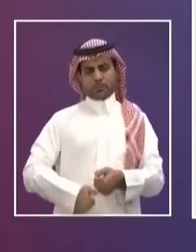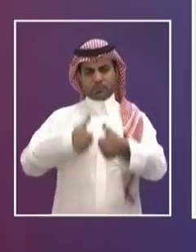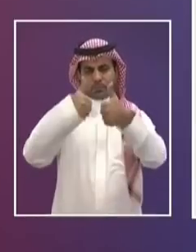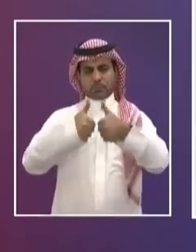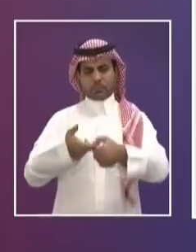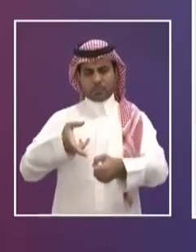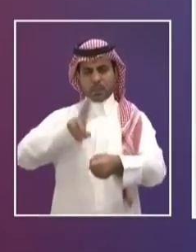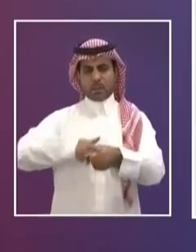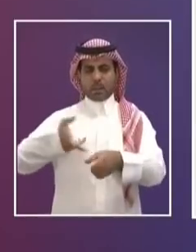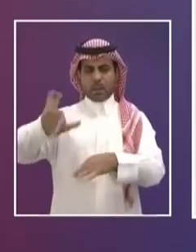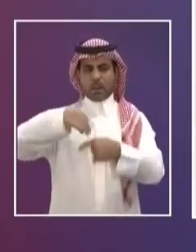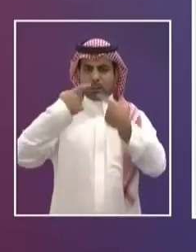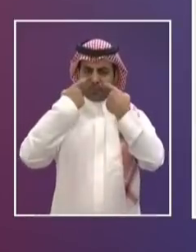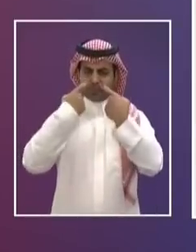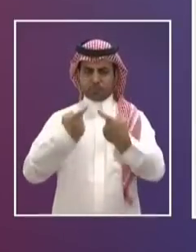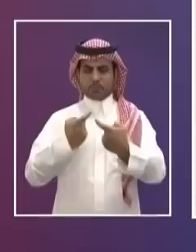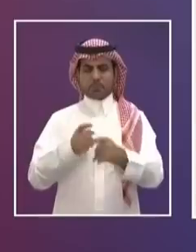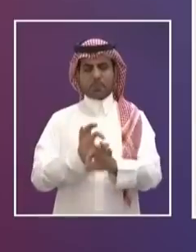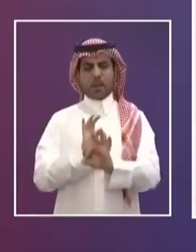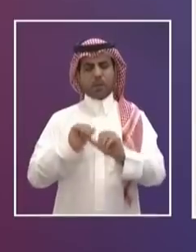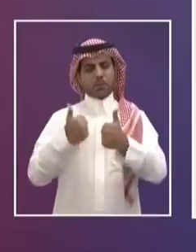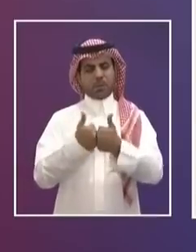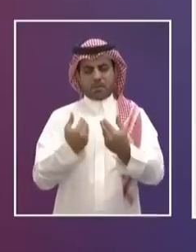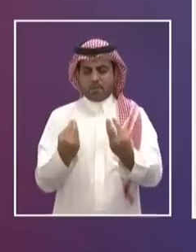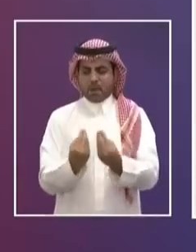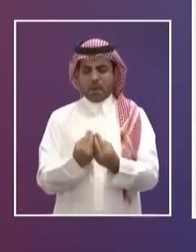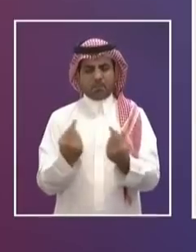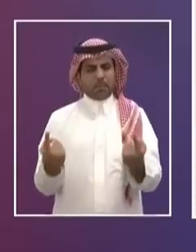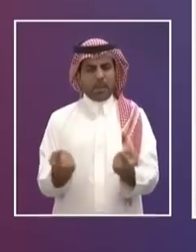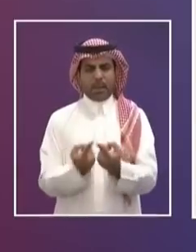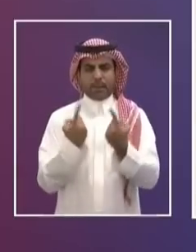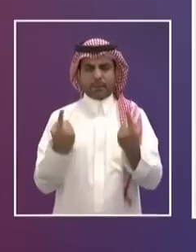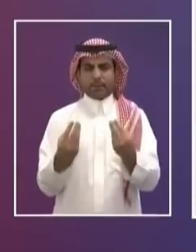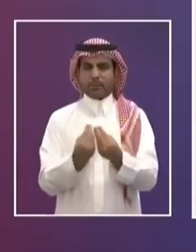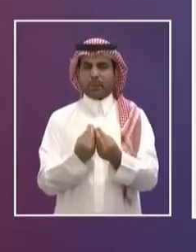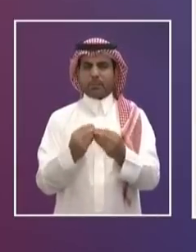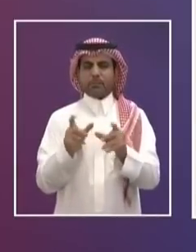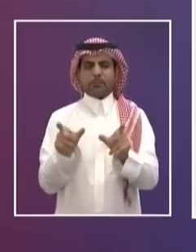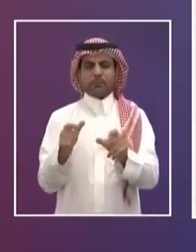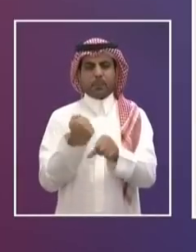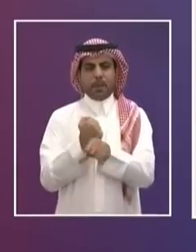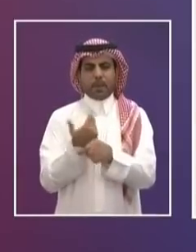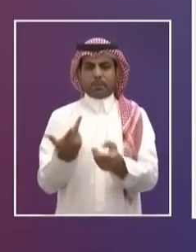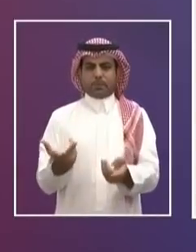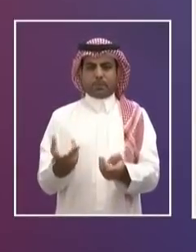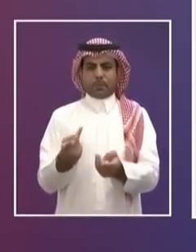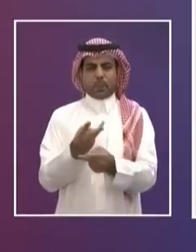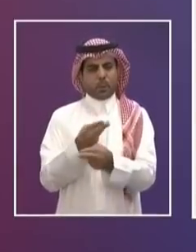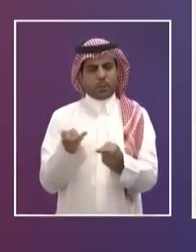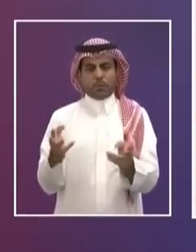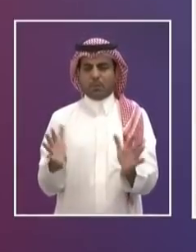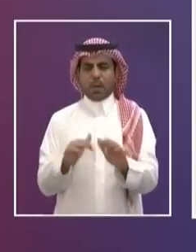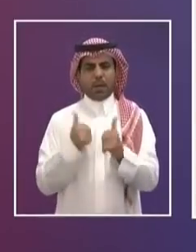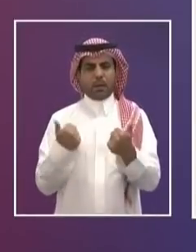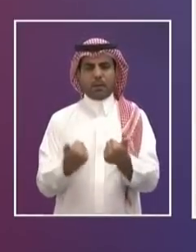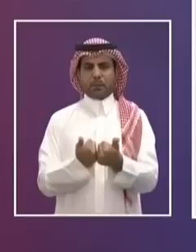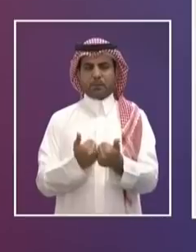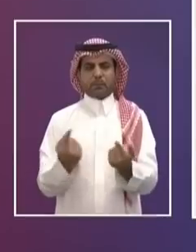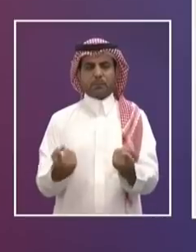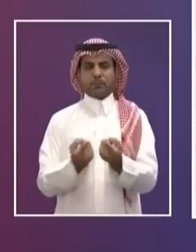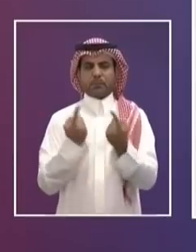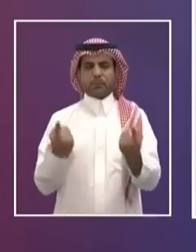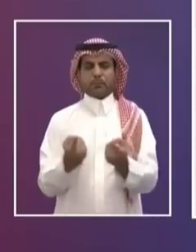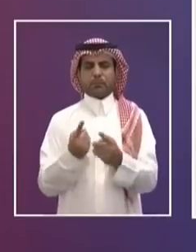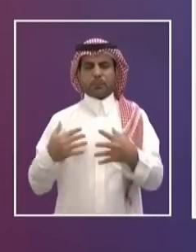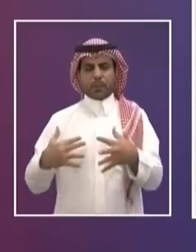العودة لأصدقائهم وأحبابهم وأفراد أسرهم وبيئة العمل التي يعملون بها بنفس الاشتراطات التي